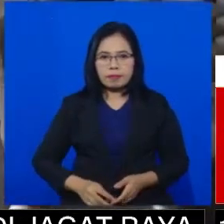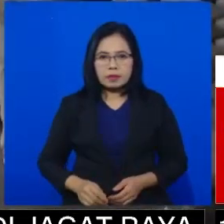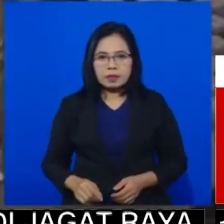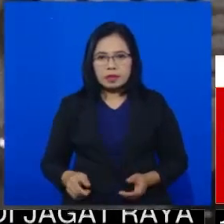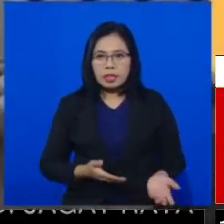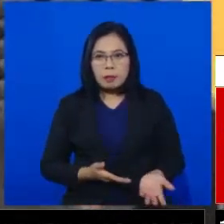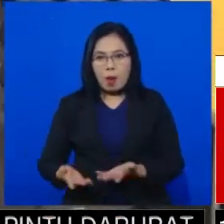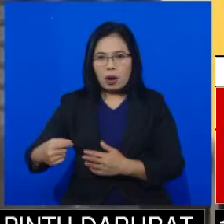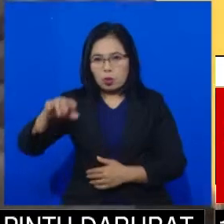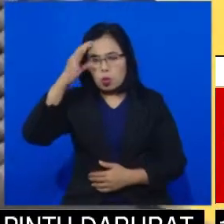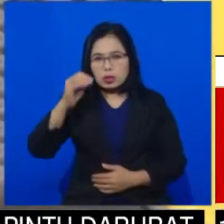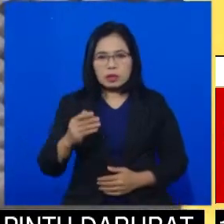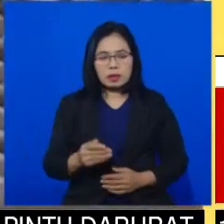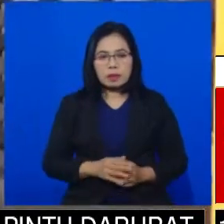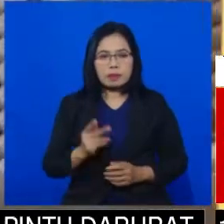ketat.